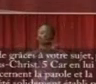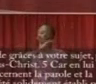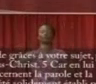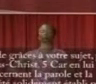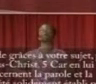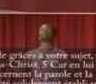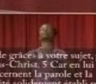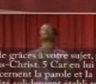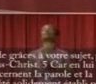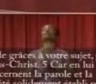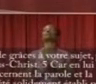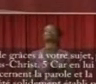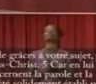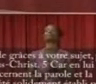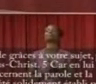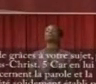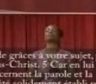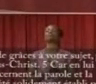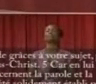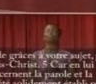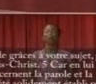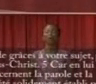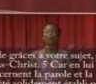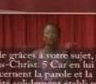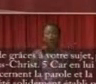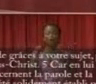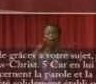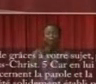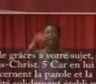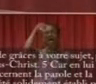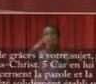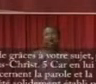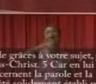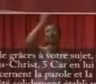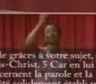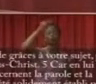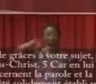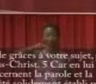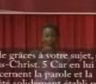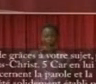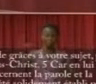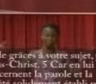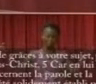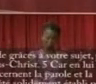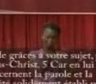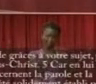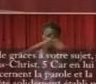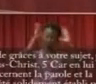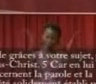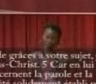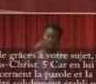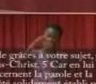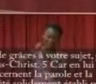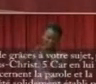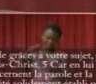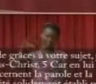Jésus-Christ. Car en lui, vous avez été comblés de toutes les richesses qui concernent